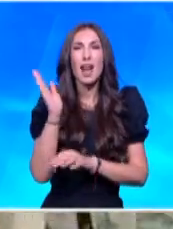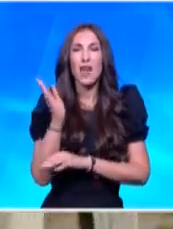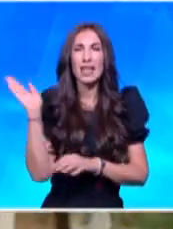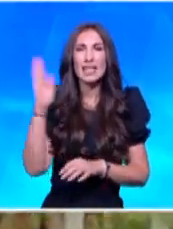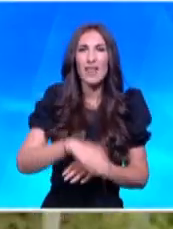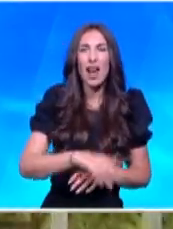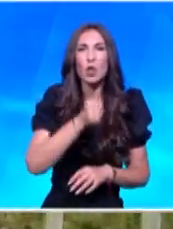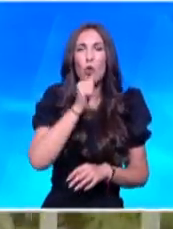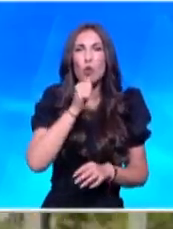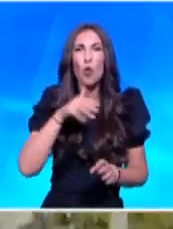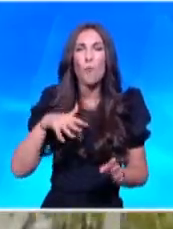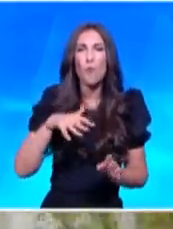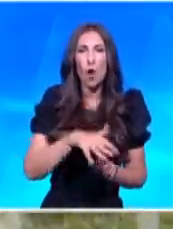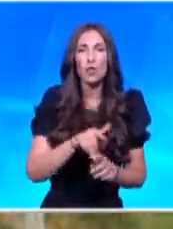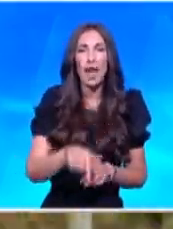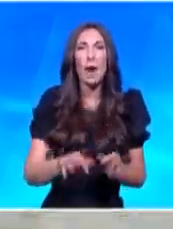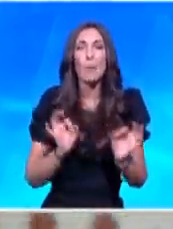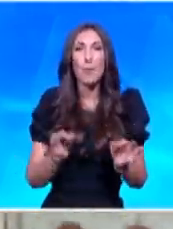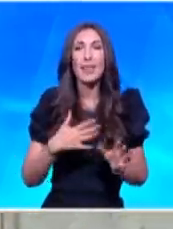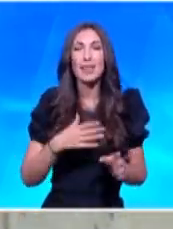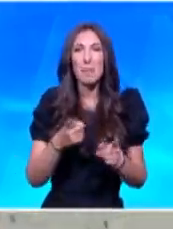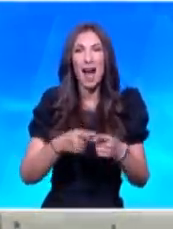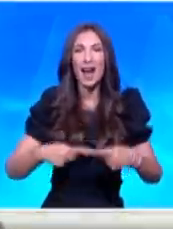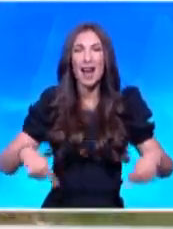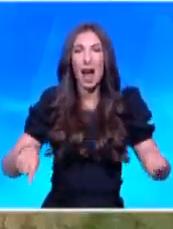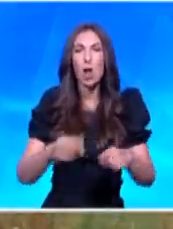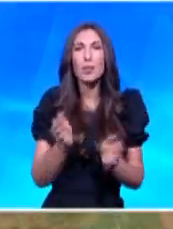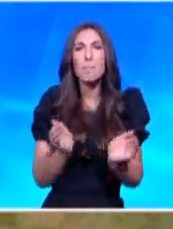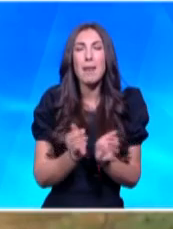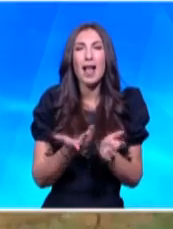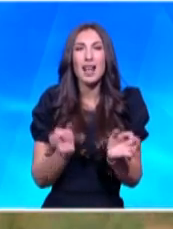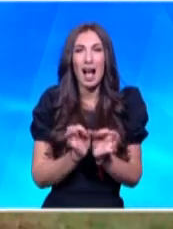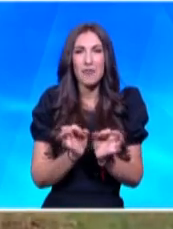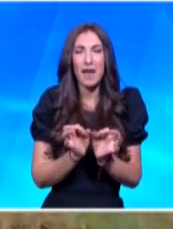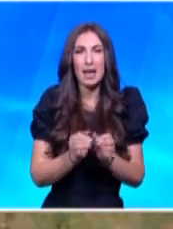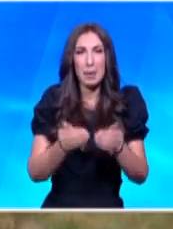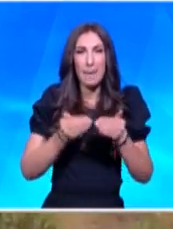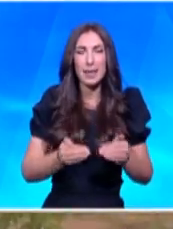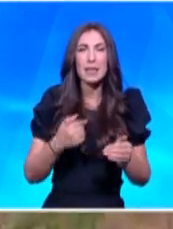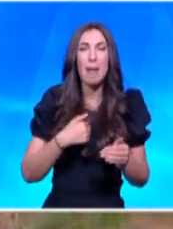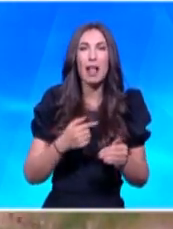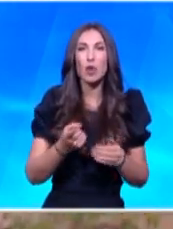водата. Тук в района има и една малка ферма. Преди малко разговарях с...